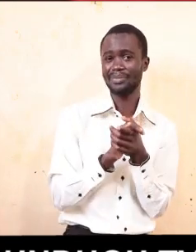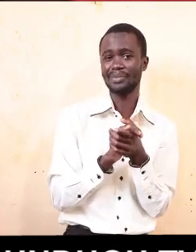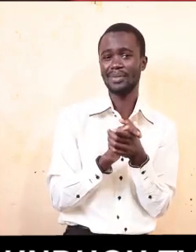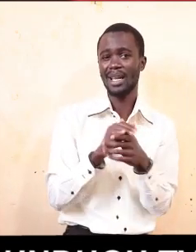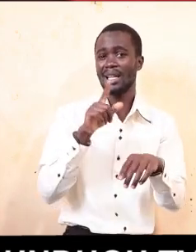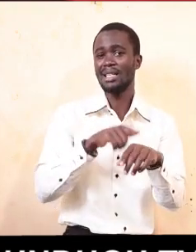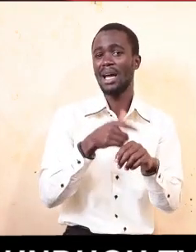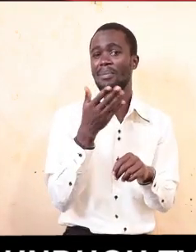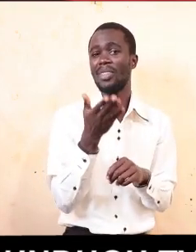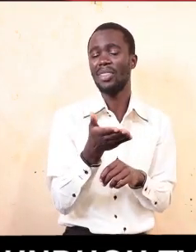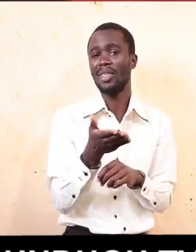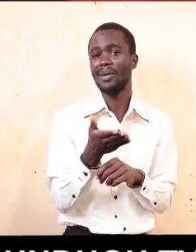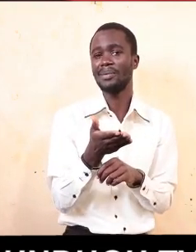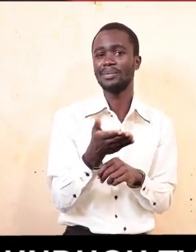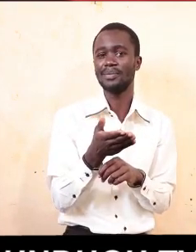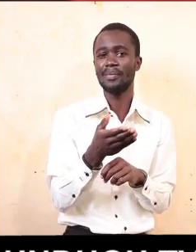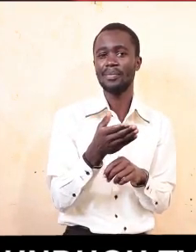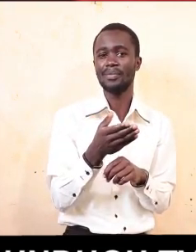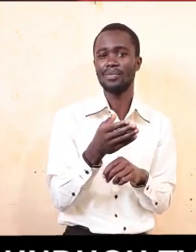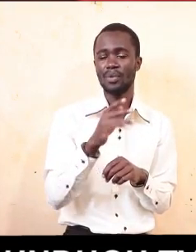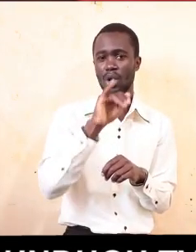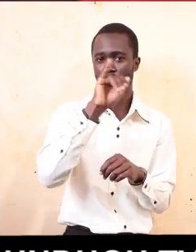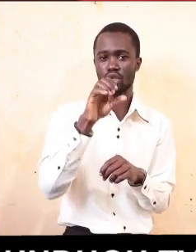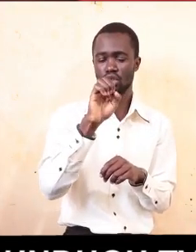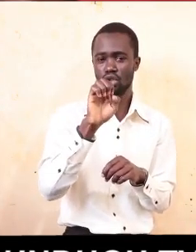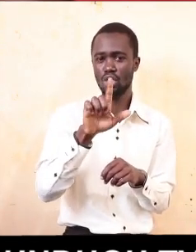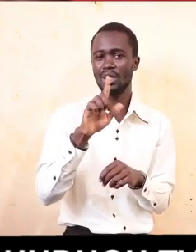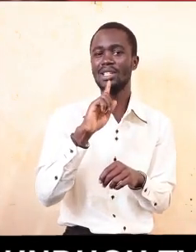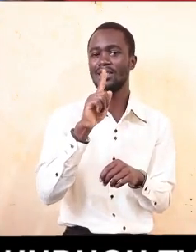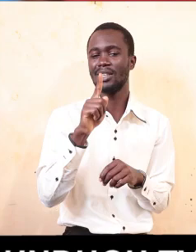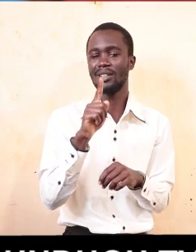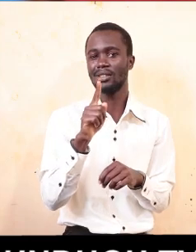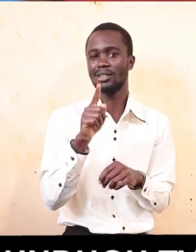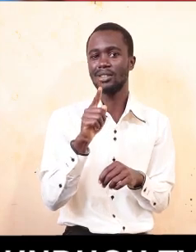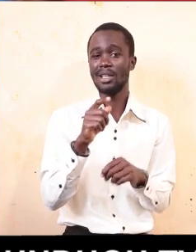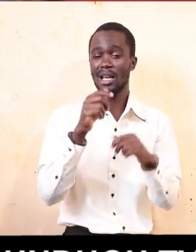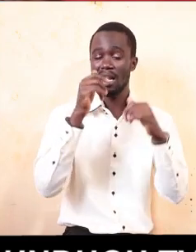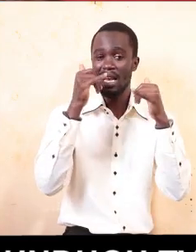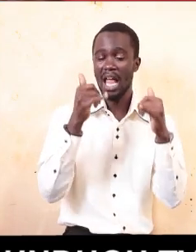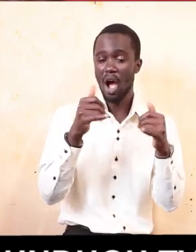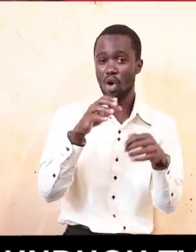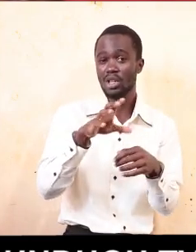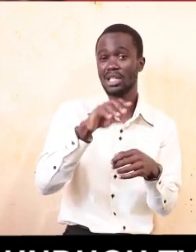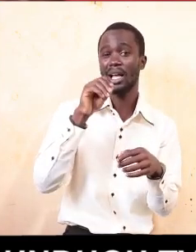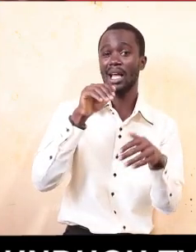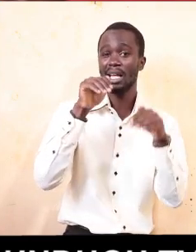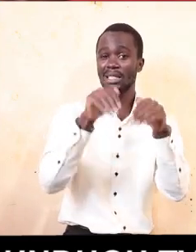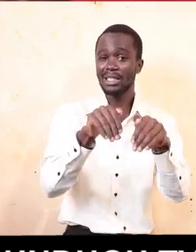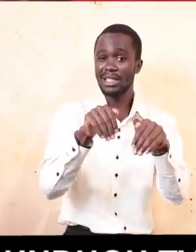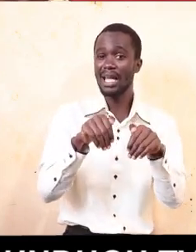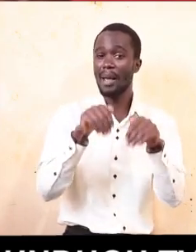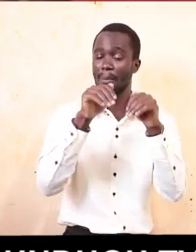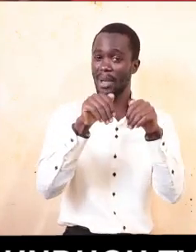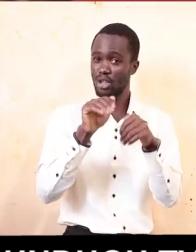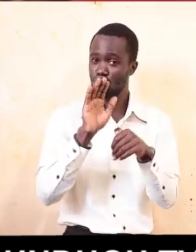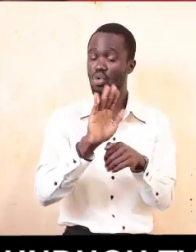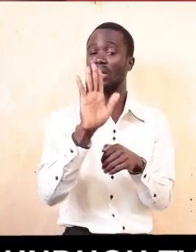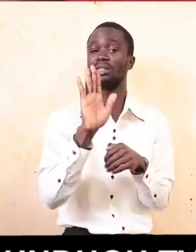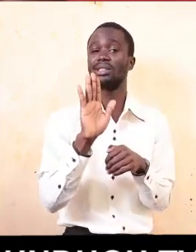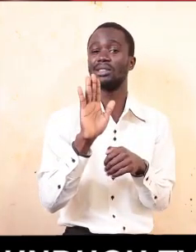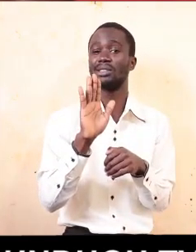pale ndipo sa Joeli anawaambia na nyinyi yafueni majembe yenu. Hawakuwa na